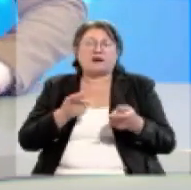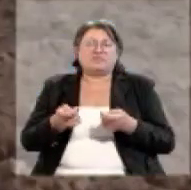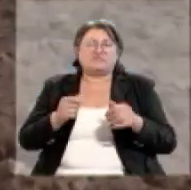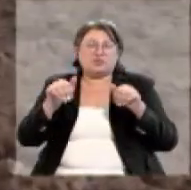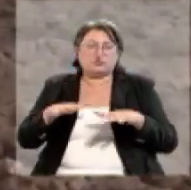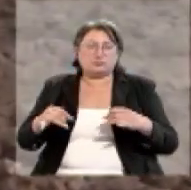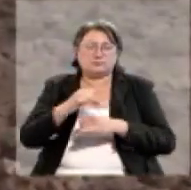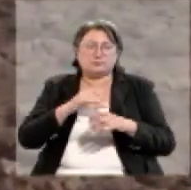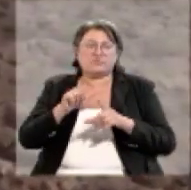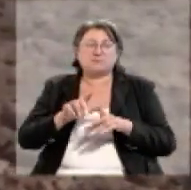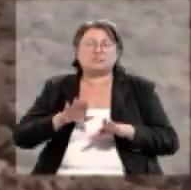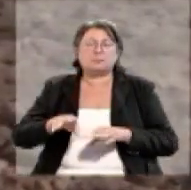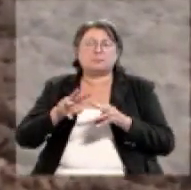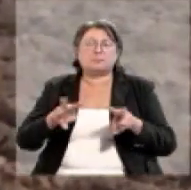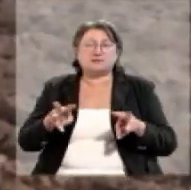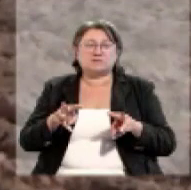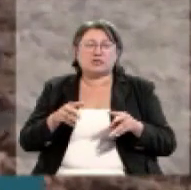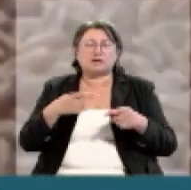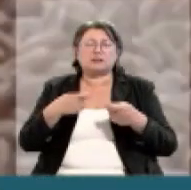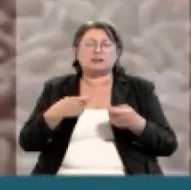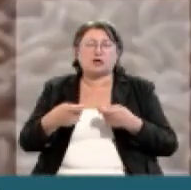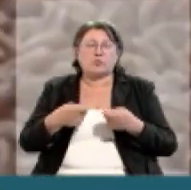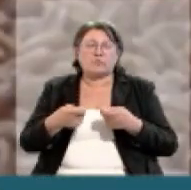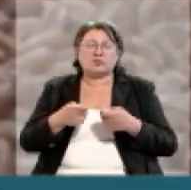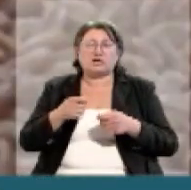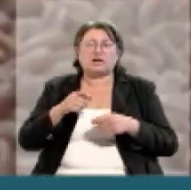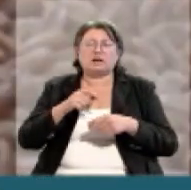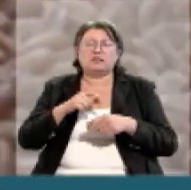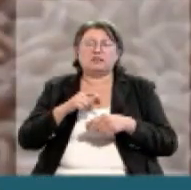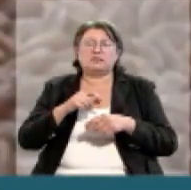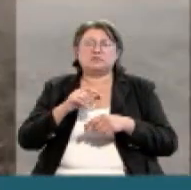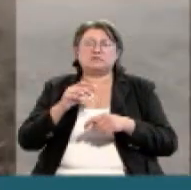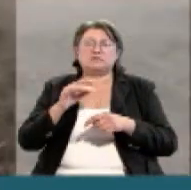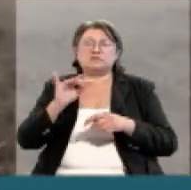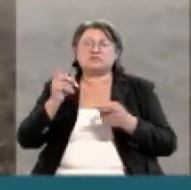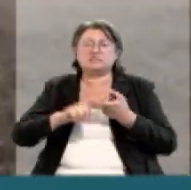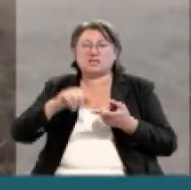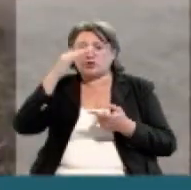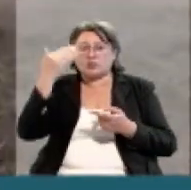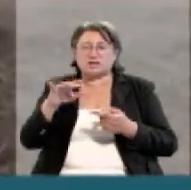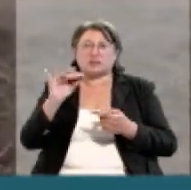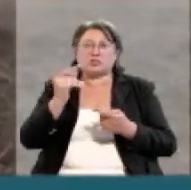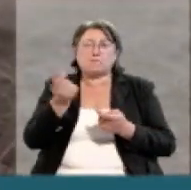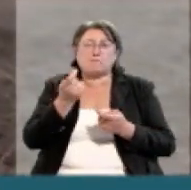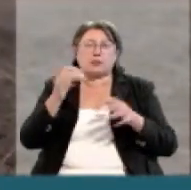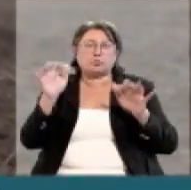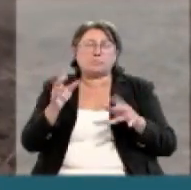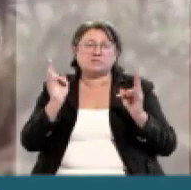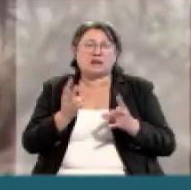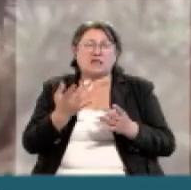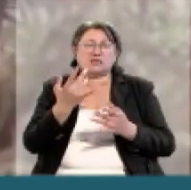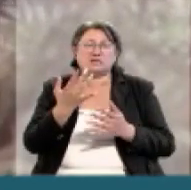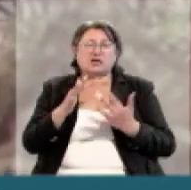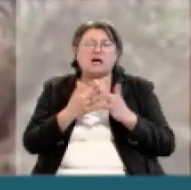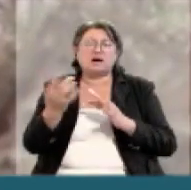Премьер-министрдің орынбасары, сауда және интеграция министрі Серік Жұмағариннің айтуынша, аптап ыстық пен жауын шашынның аздығынан кейбір шаруалар